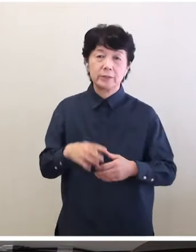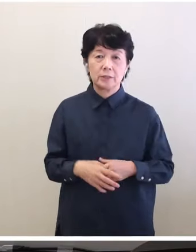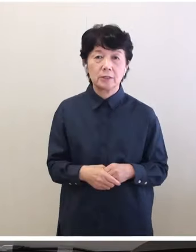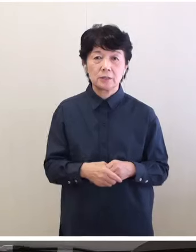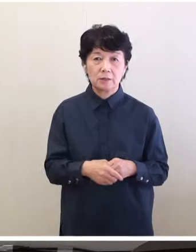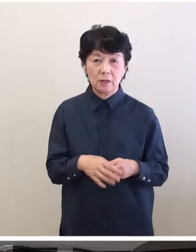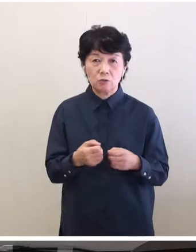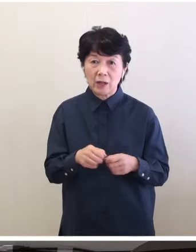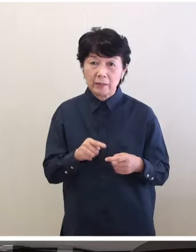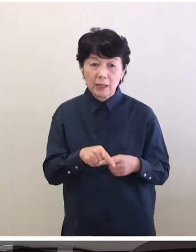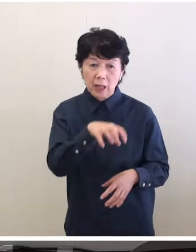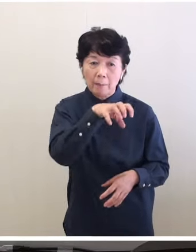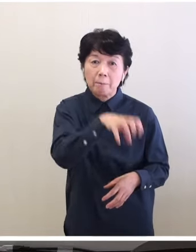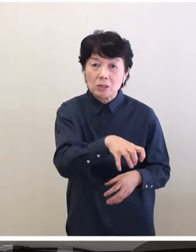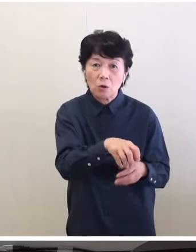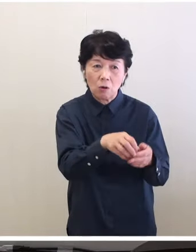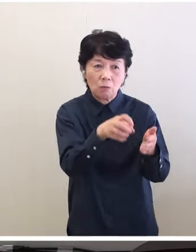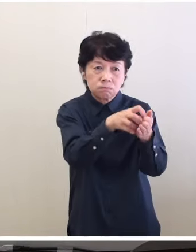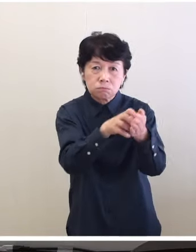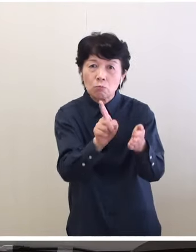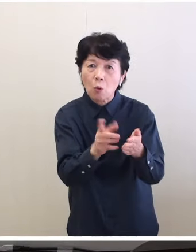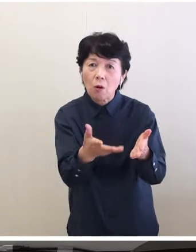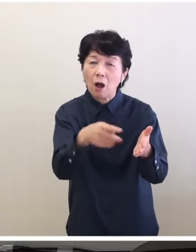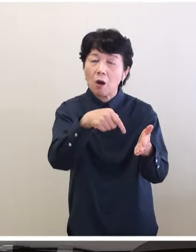な設置箇所につきましては、